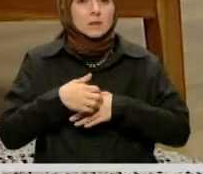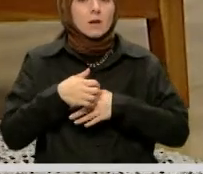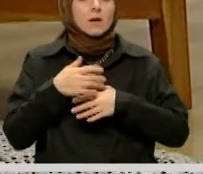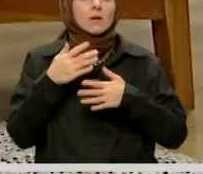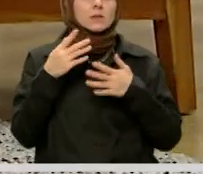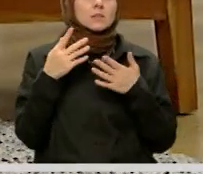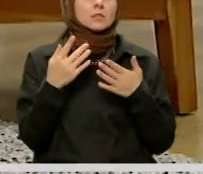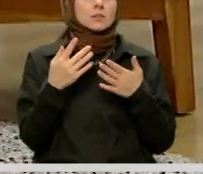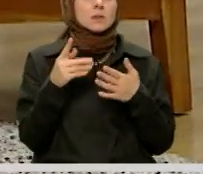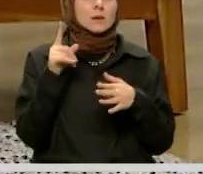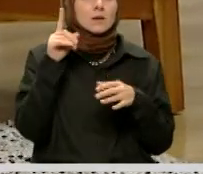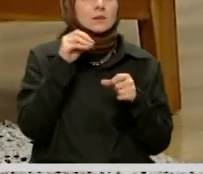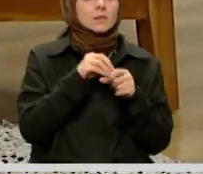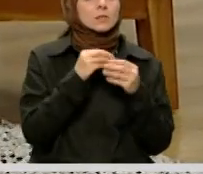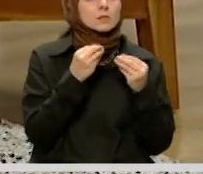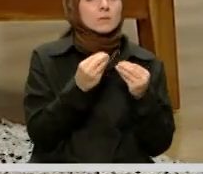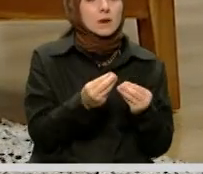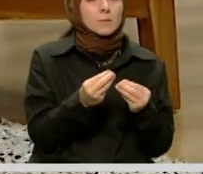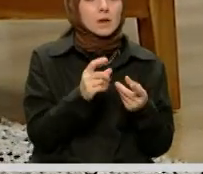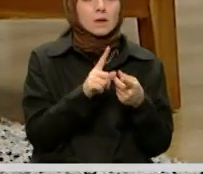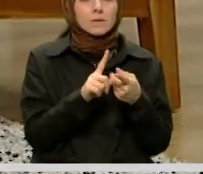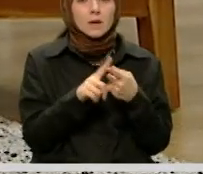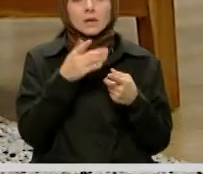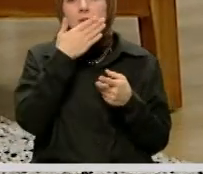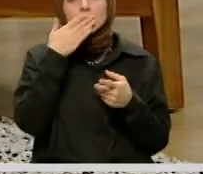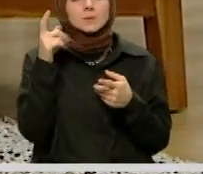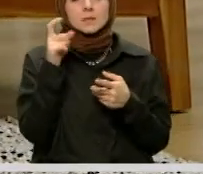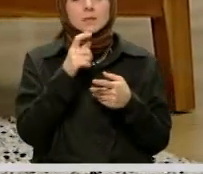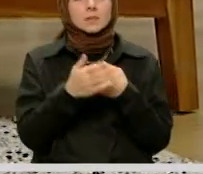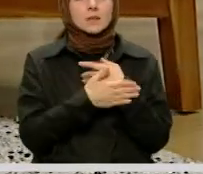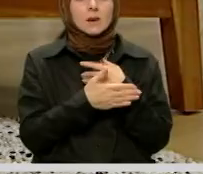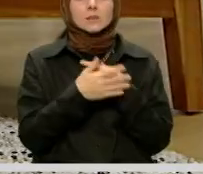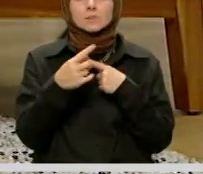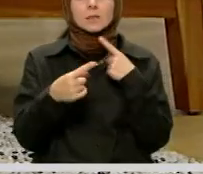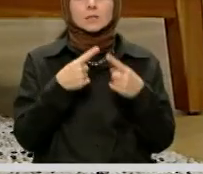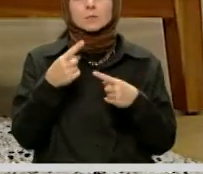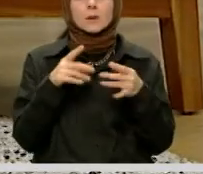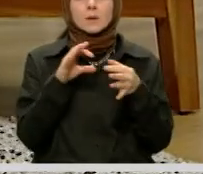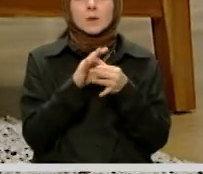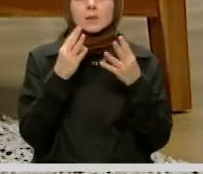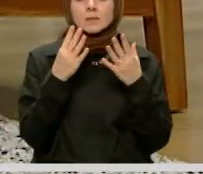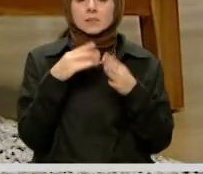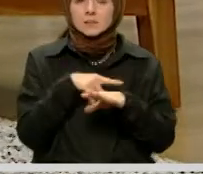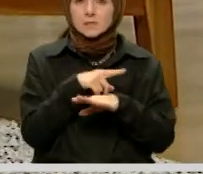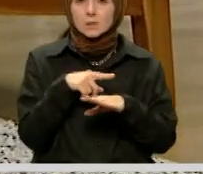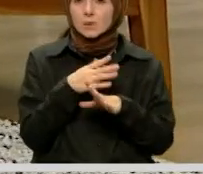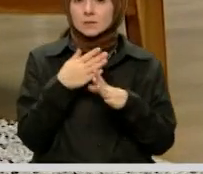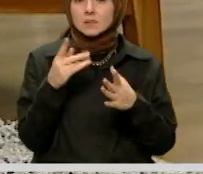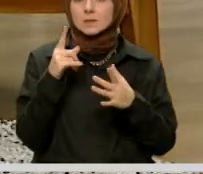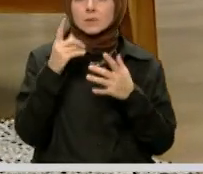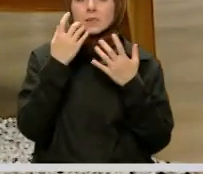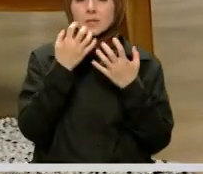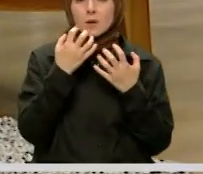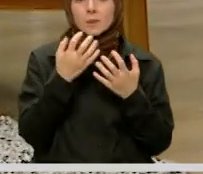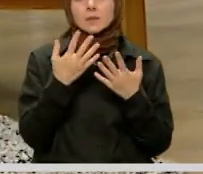bu yardımlaşmalara ve benzeri bağladığımızda Ramazan bize yine nasıl bir merhametle geliyor, nasıl bir rahmetle geliyor anlıyoruz ama